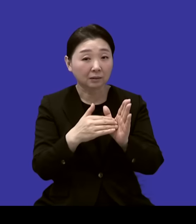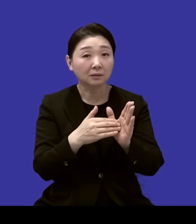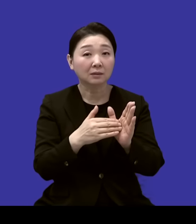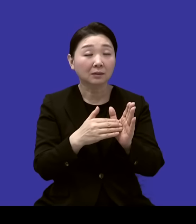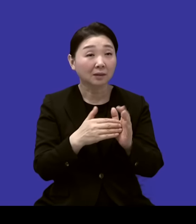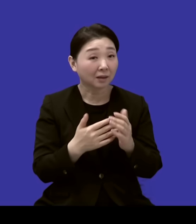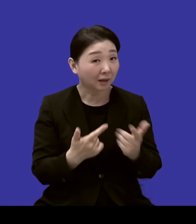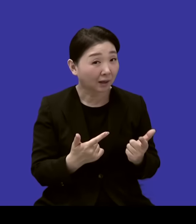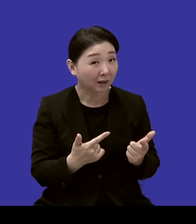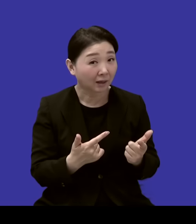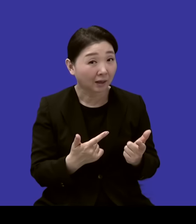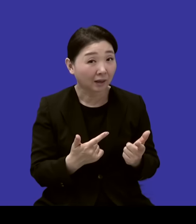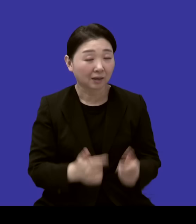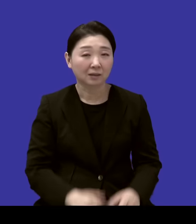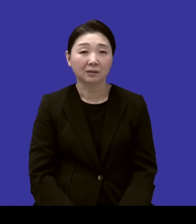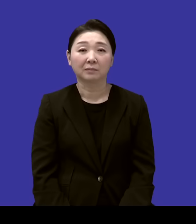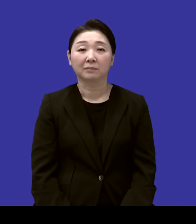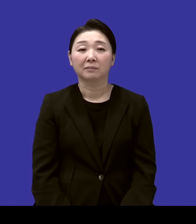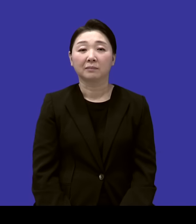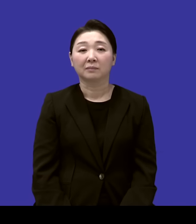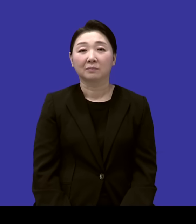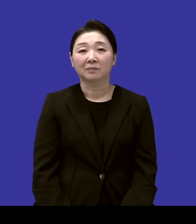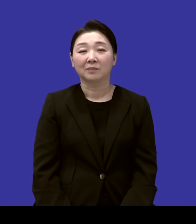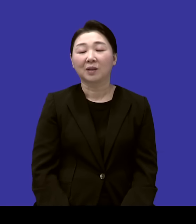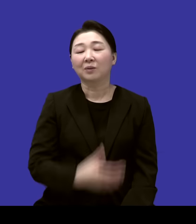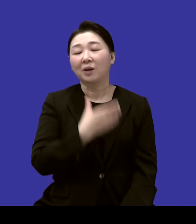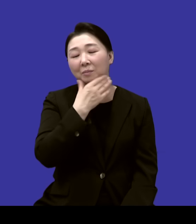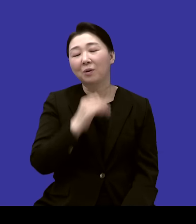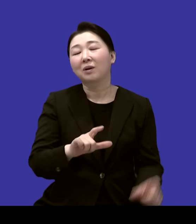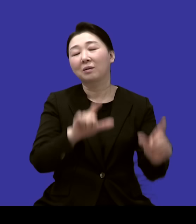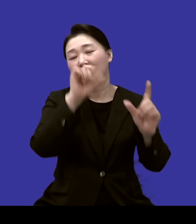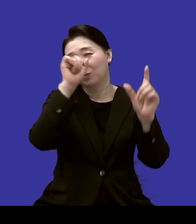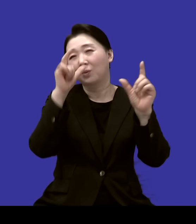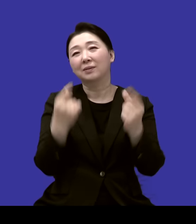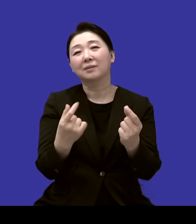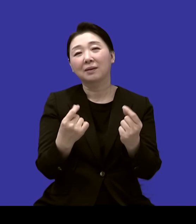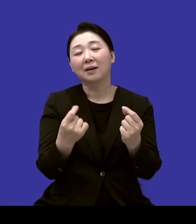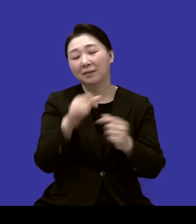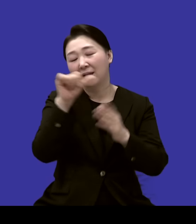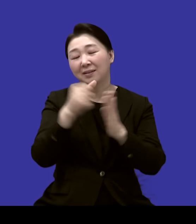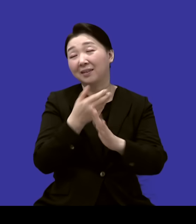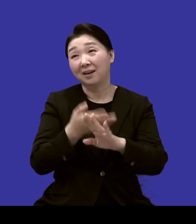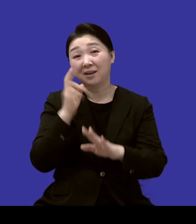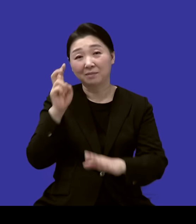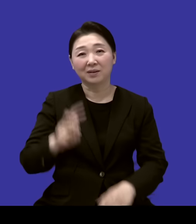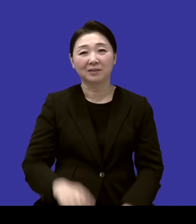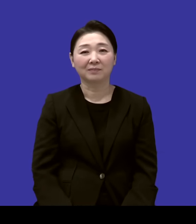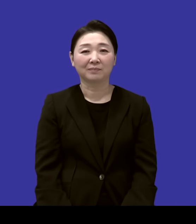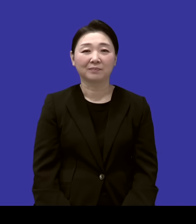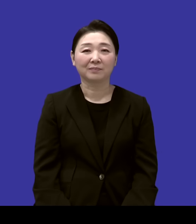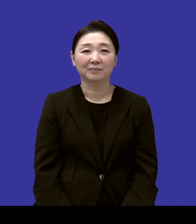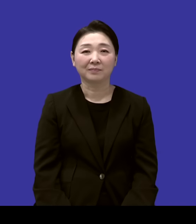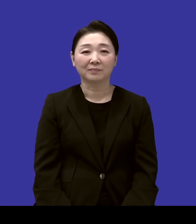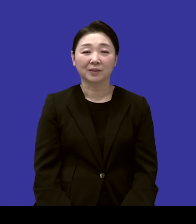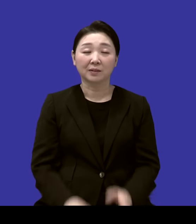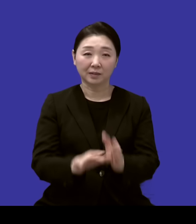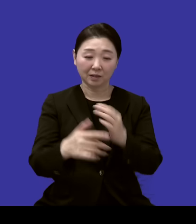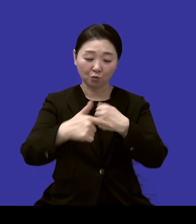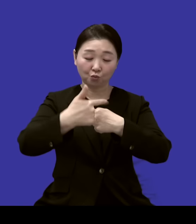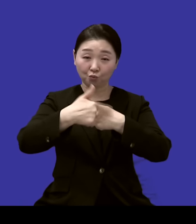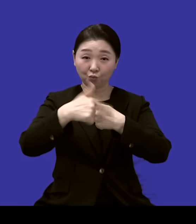끝이 아닌 거예요. 네, 저도 그랬으면 정말 제 인생이 많이 달라지지 않았을까 이런 생각을 해보는데 네. 그때 제가